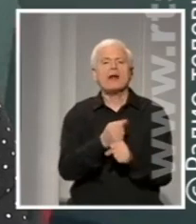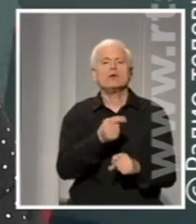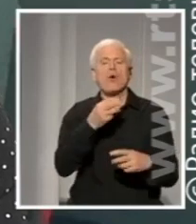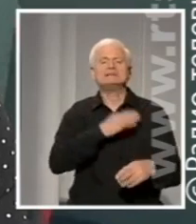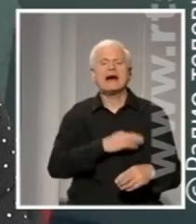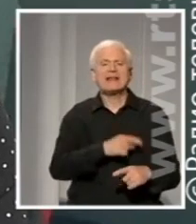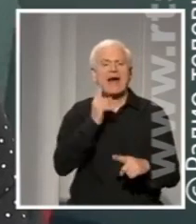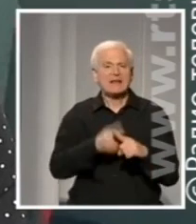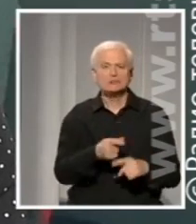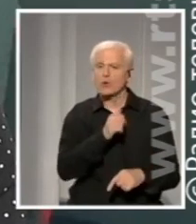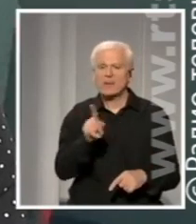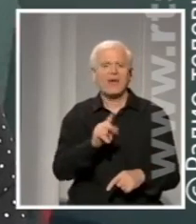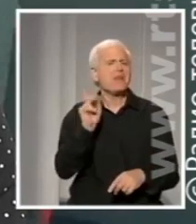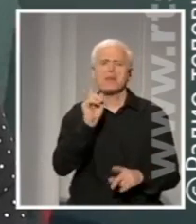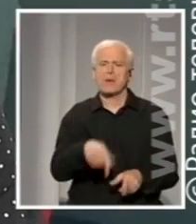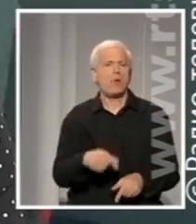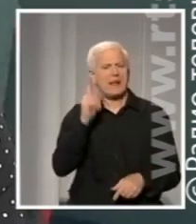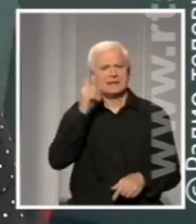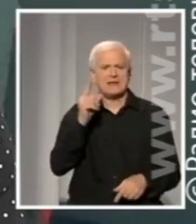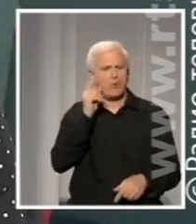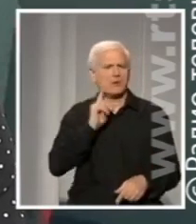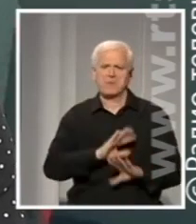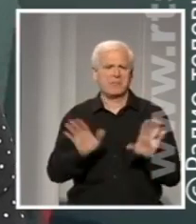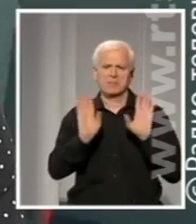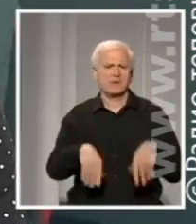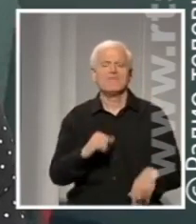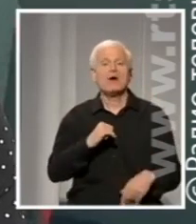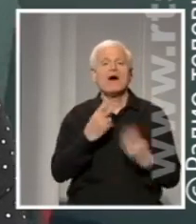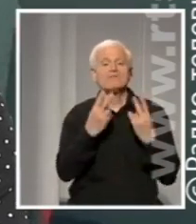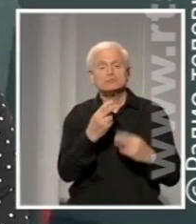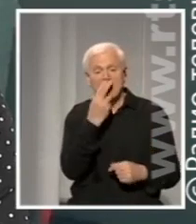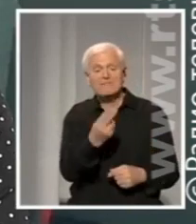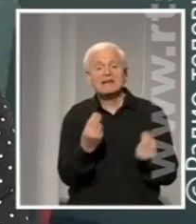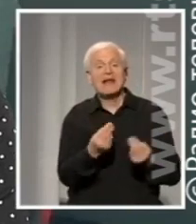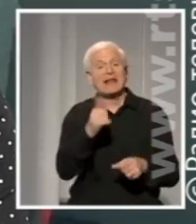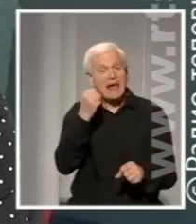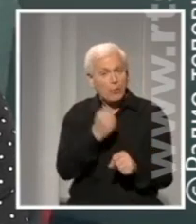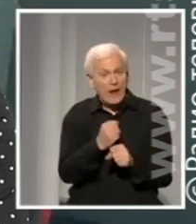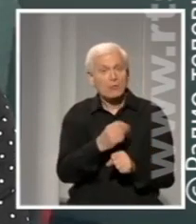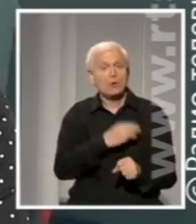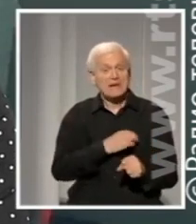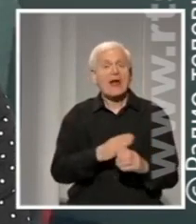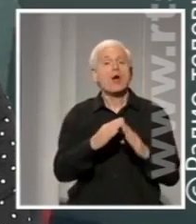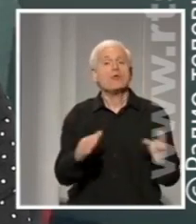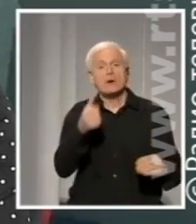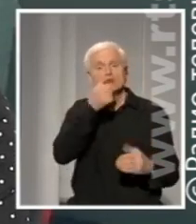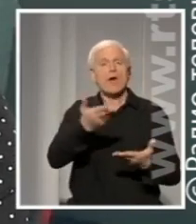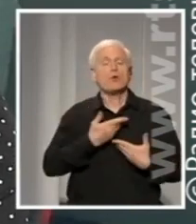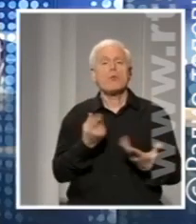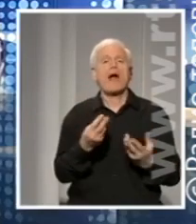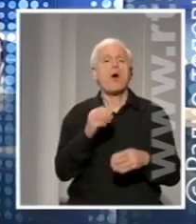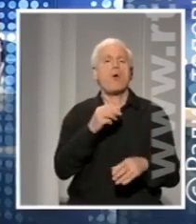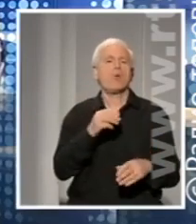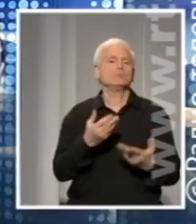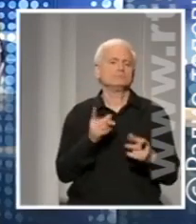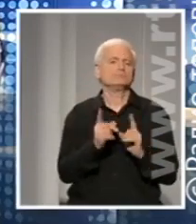ili nije, ne mora da ga prokontroliše, ali bi bilo poželjno da pogleda da li je dete uradilo taj zadatak koji je dobio od nastavnika ili ne.